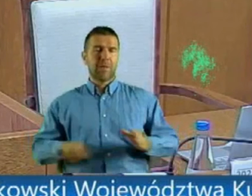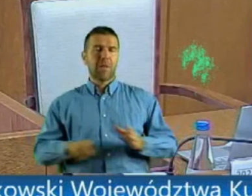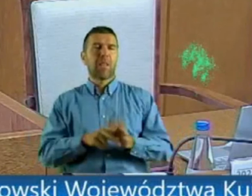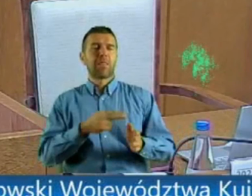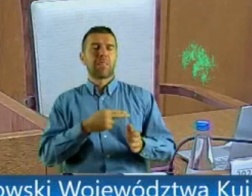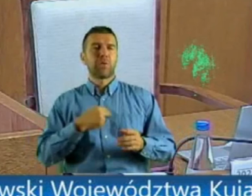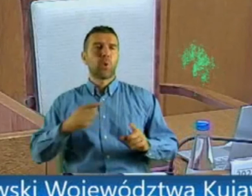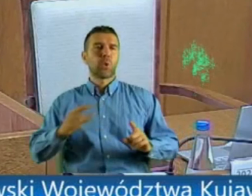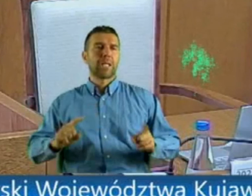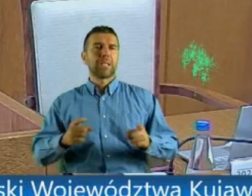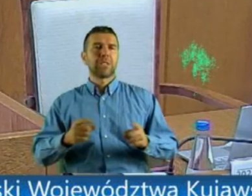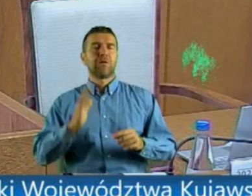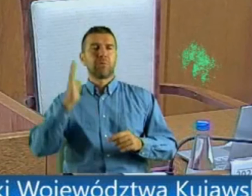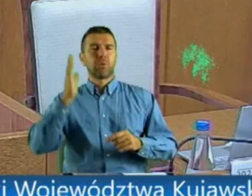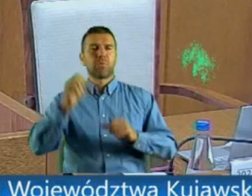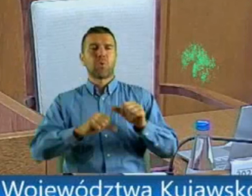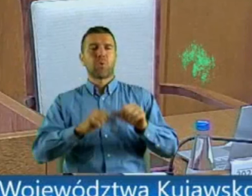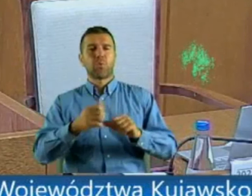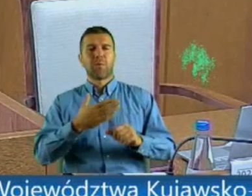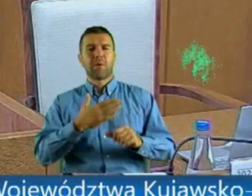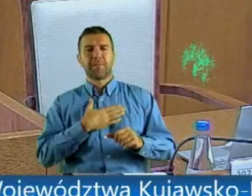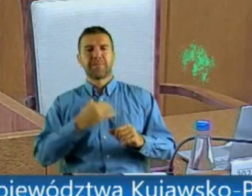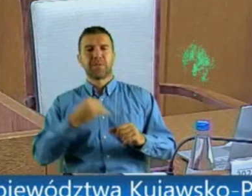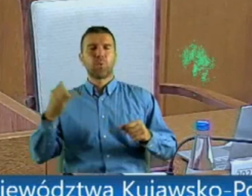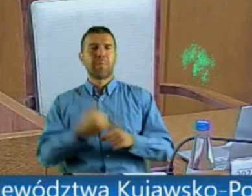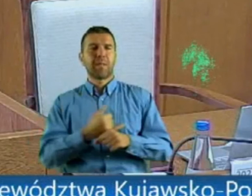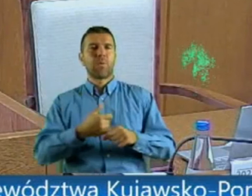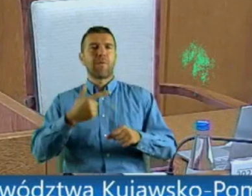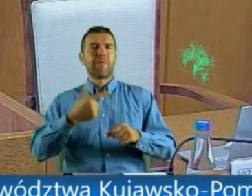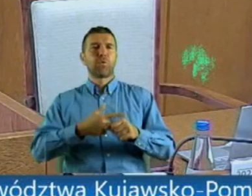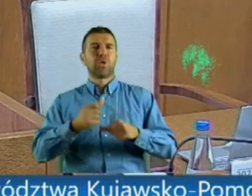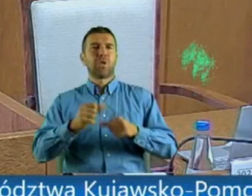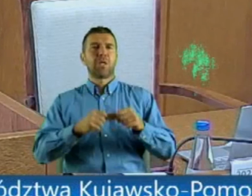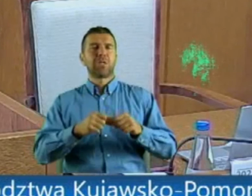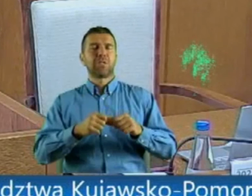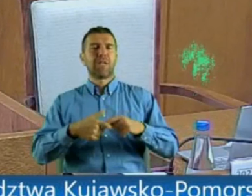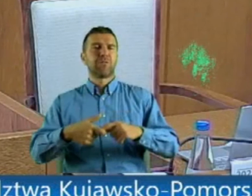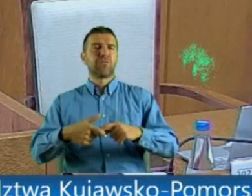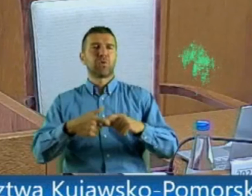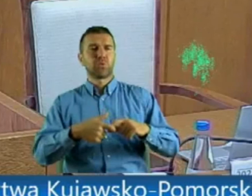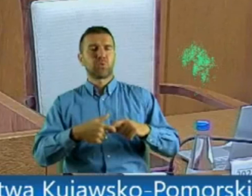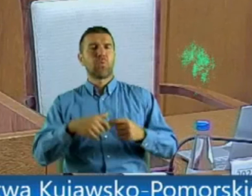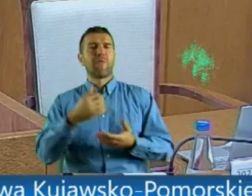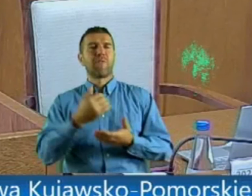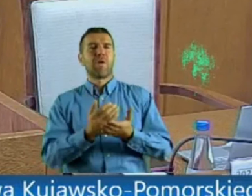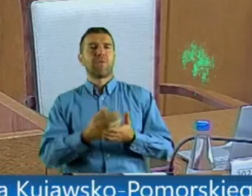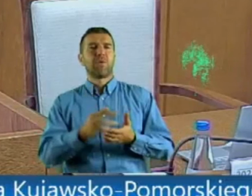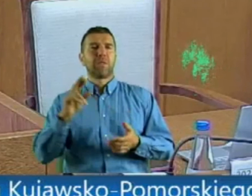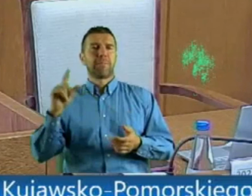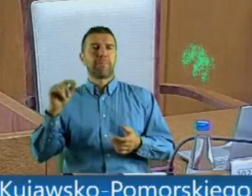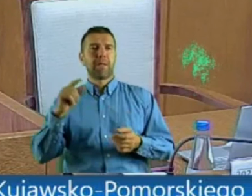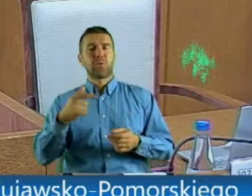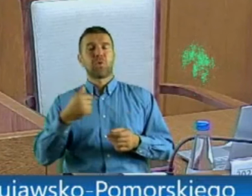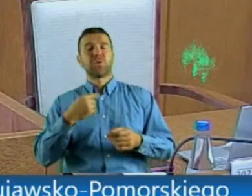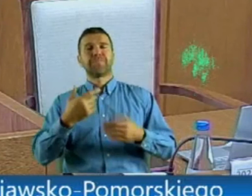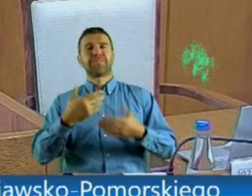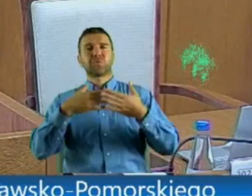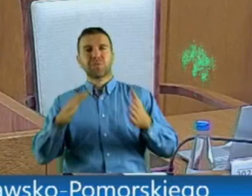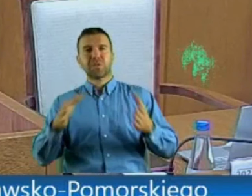organizacji, ponieważ w przyszłym roku mamy jubileusz 20-lecia Związku Województw RP. Chciałbym, żeby to był cykl